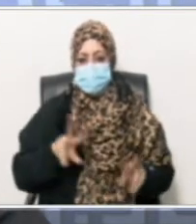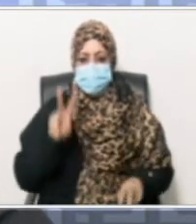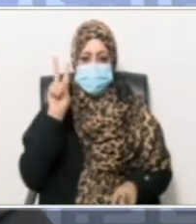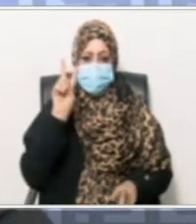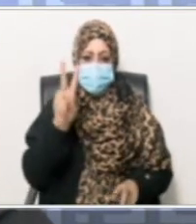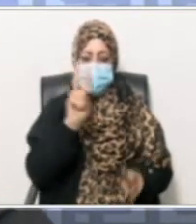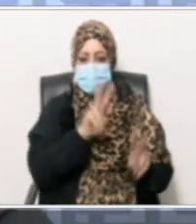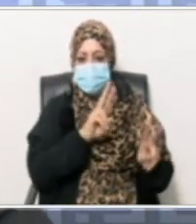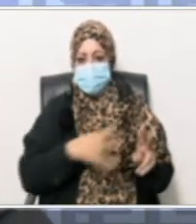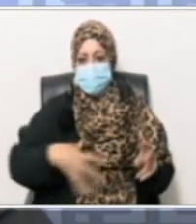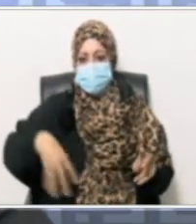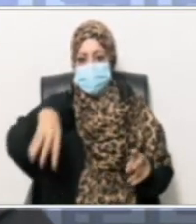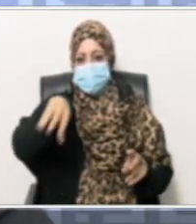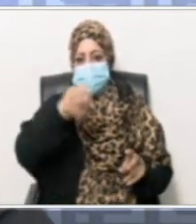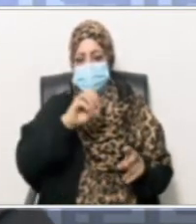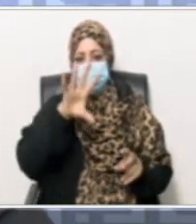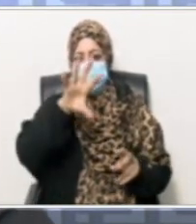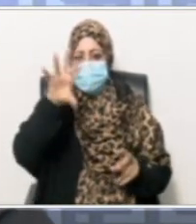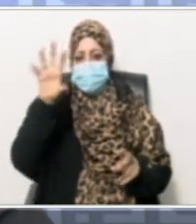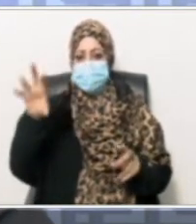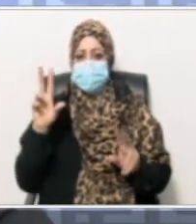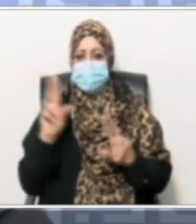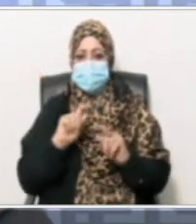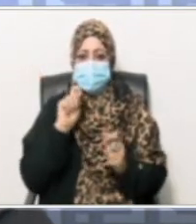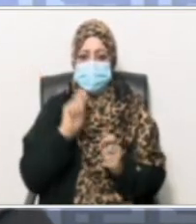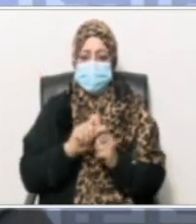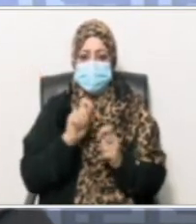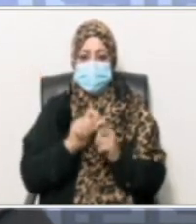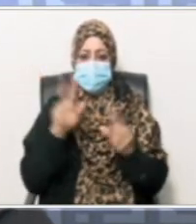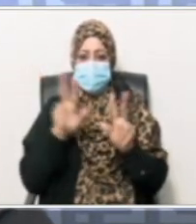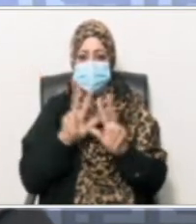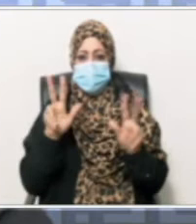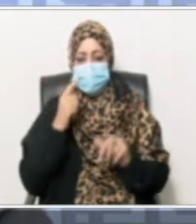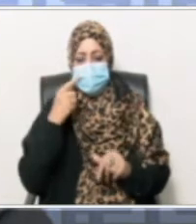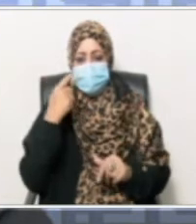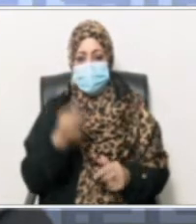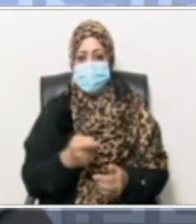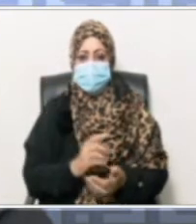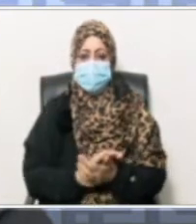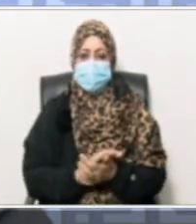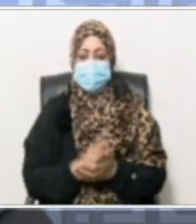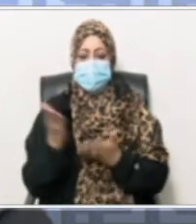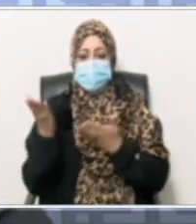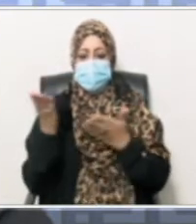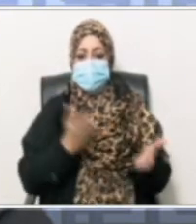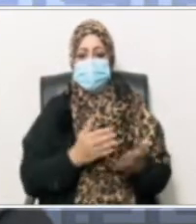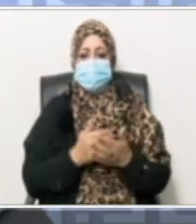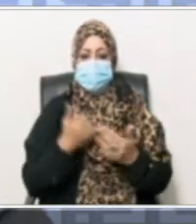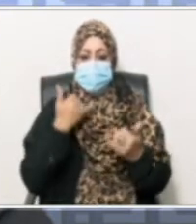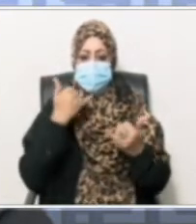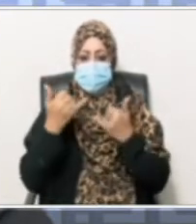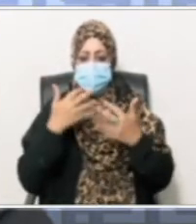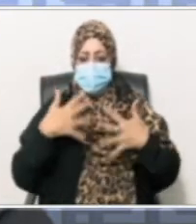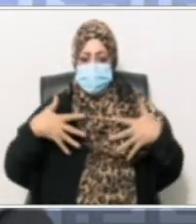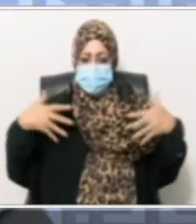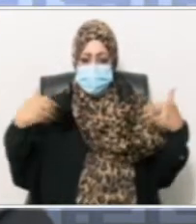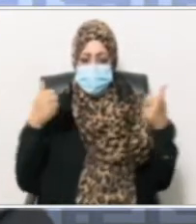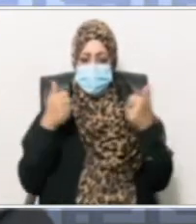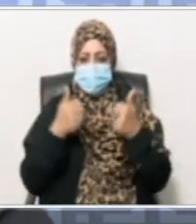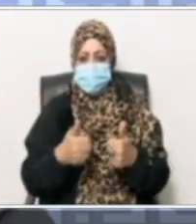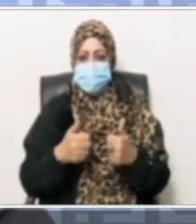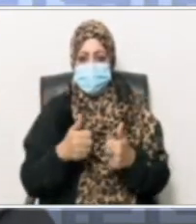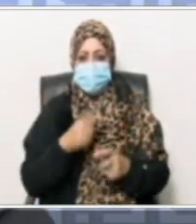التناصح، مرحبا بكم، ونسعد باللقاء والتعليق على الاتصالات التي ترد